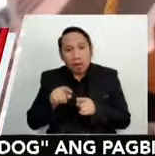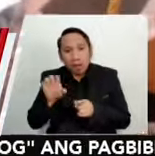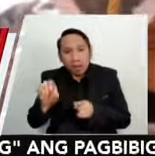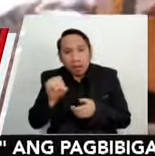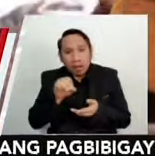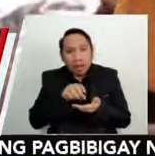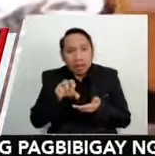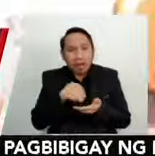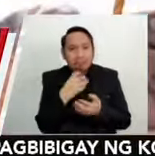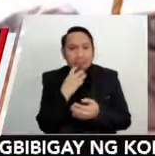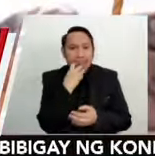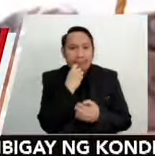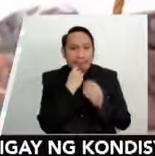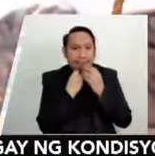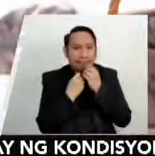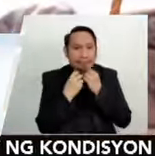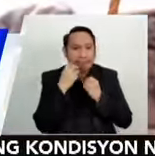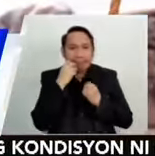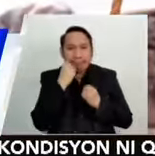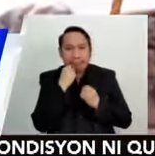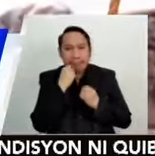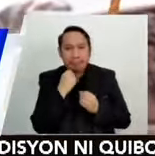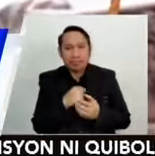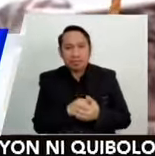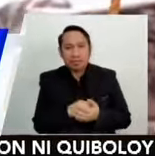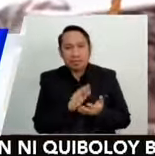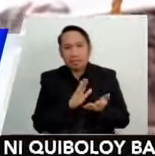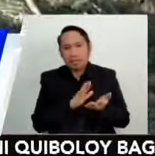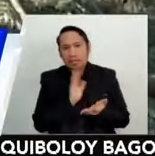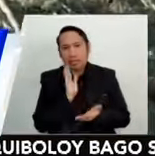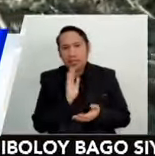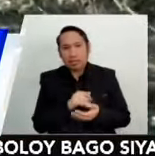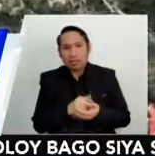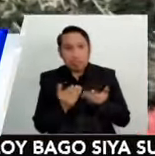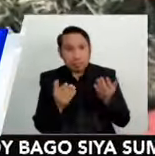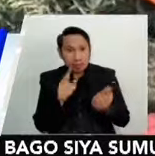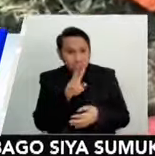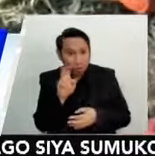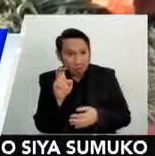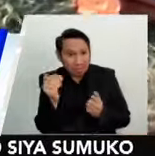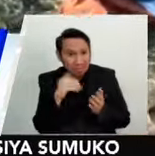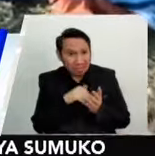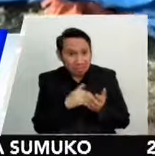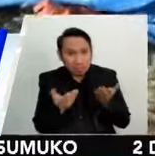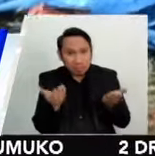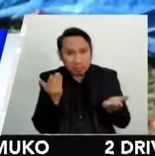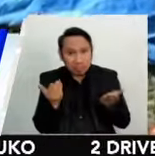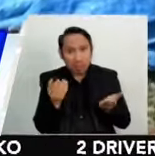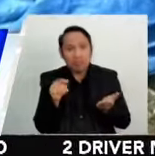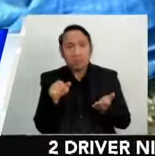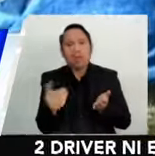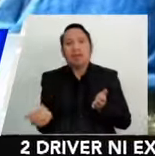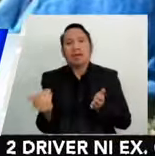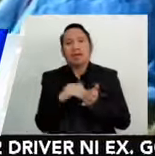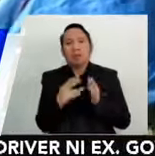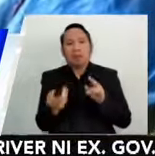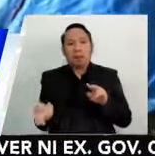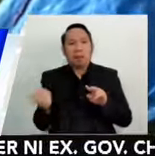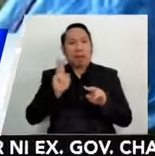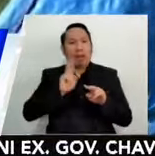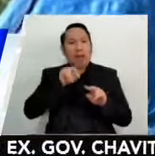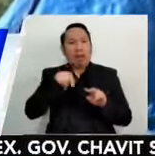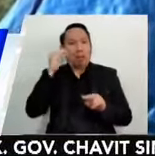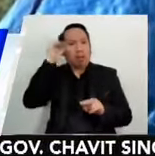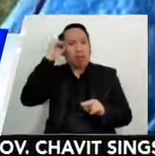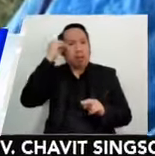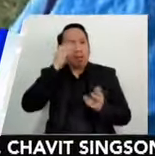ilang? Mahal na lahat. Aabot siguro yan, 200 uli. Nagsimulang tumaas ang presyo ng sibuyas matapos ang anihan sa